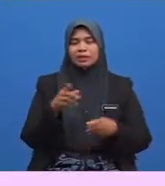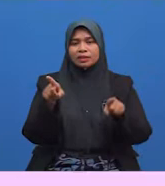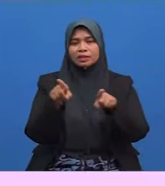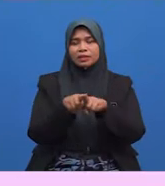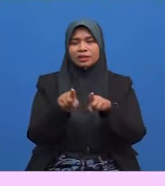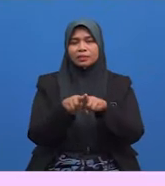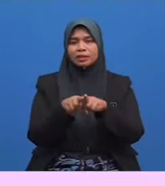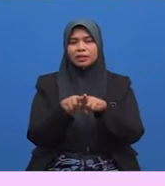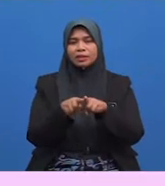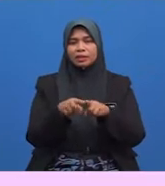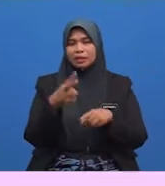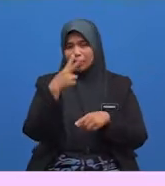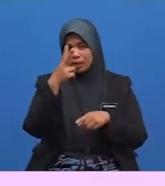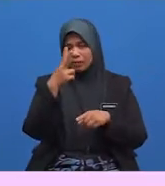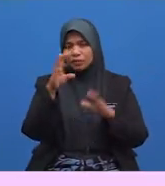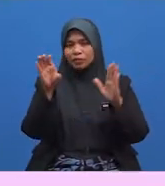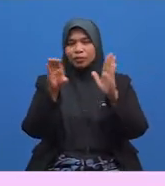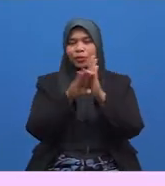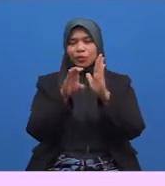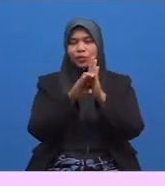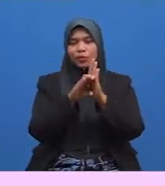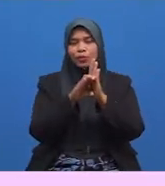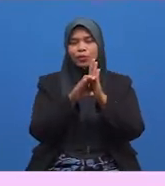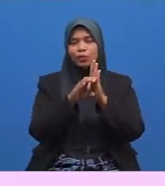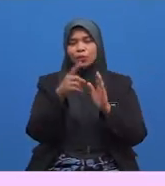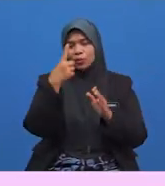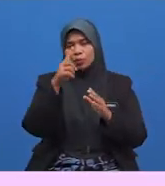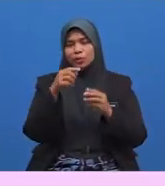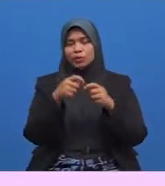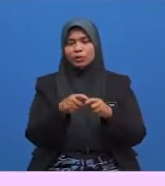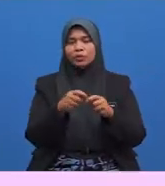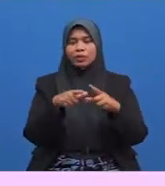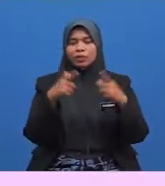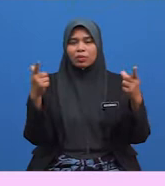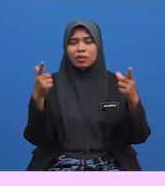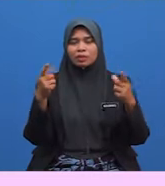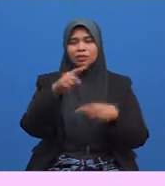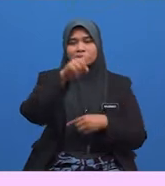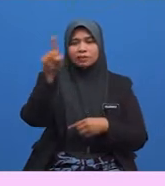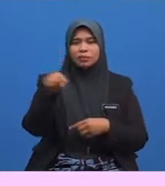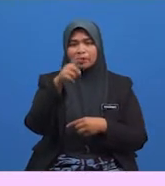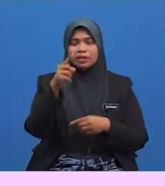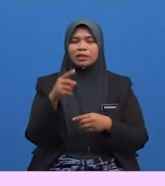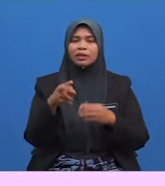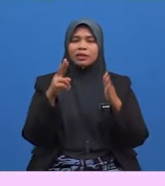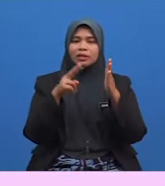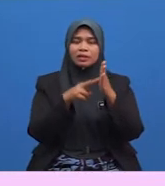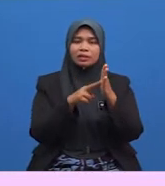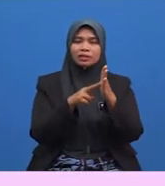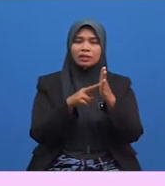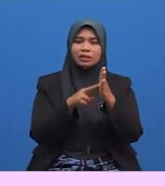kita sama-sama melihat contoh bagi menentukan luas bulatan. Rajah